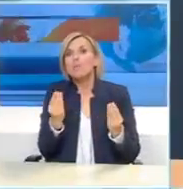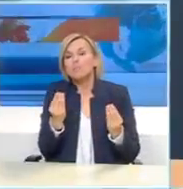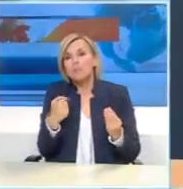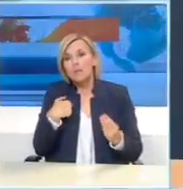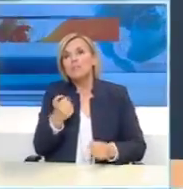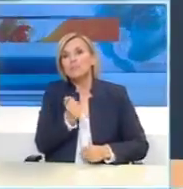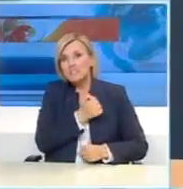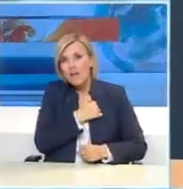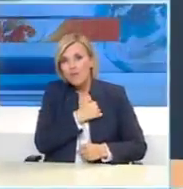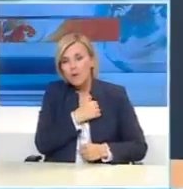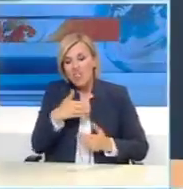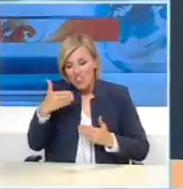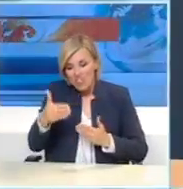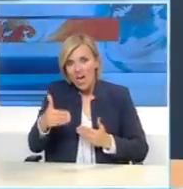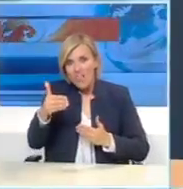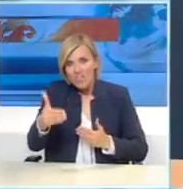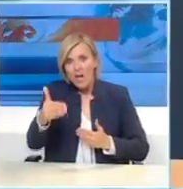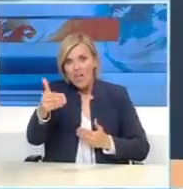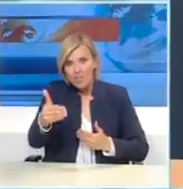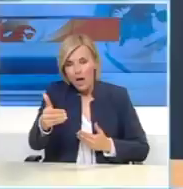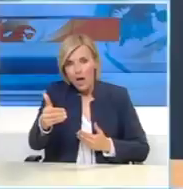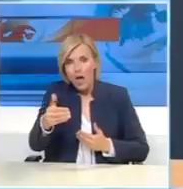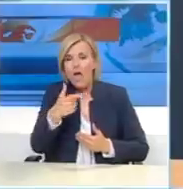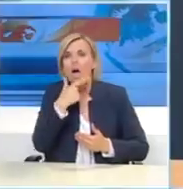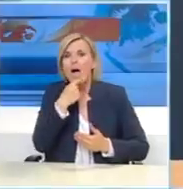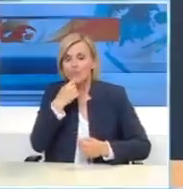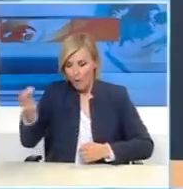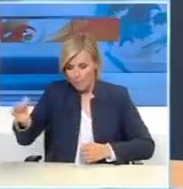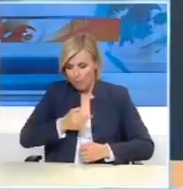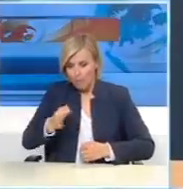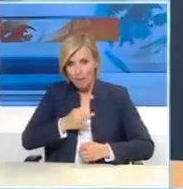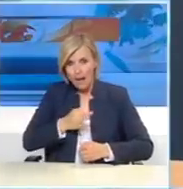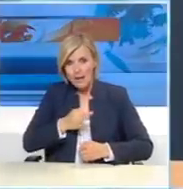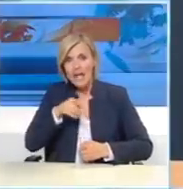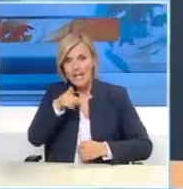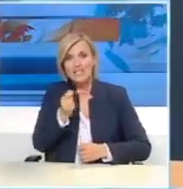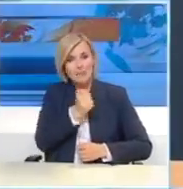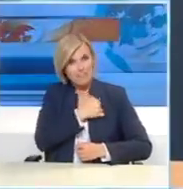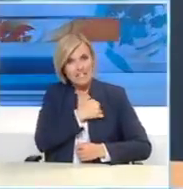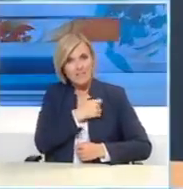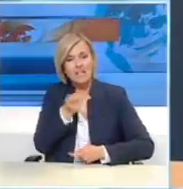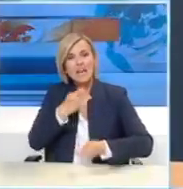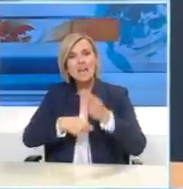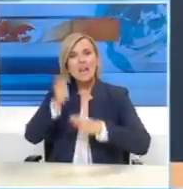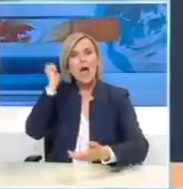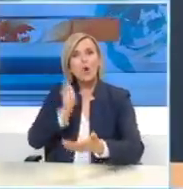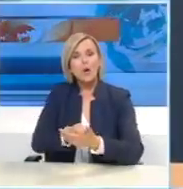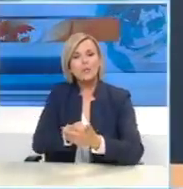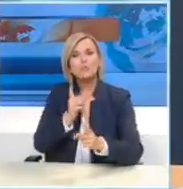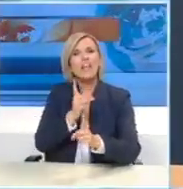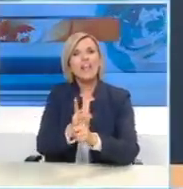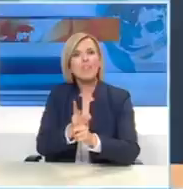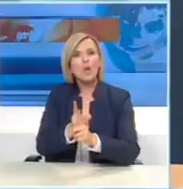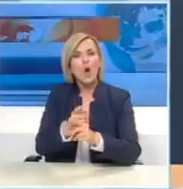μας αν δεν βρεθεί εμβόλιο, μήπως πρέπει να έχουμε ένα οξύμετρο στο σπίτι μας και να μετράμε το οξυγόνο αντί να εμπιστευόμαστε τα συμπτώματά